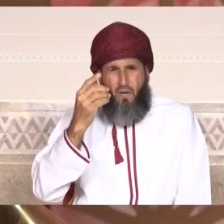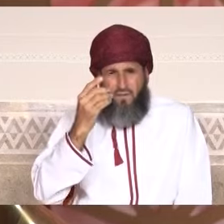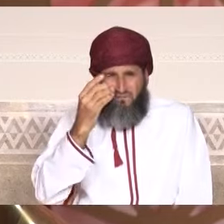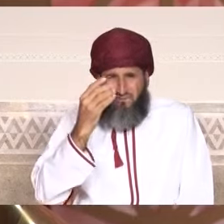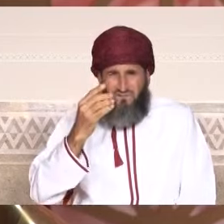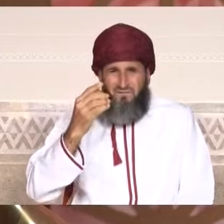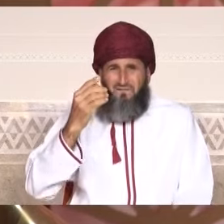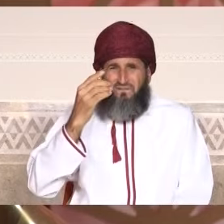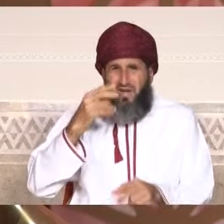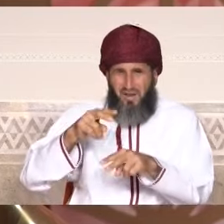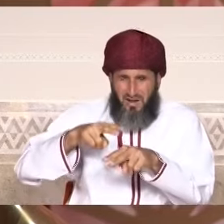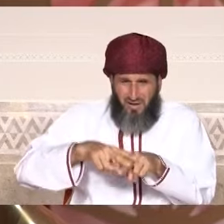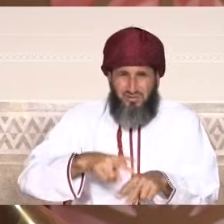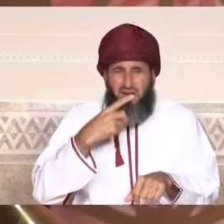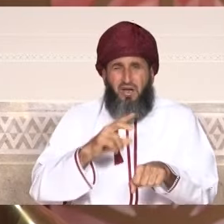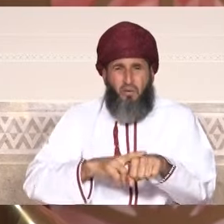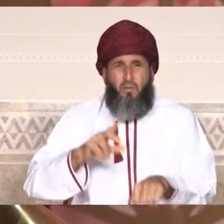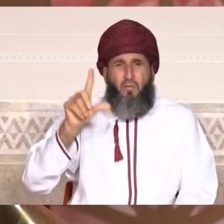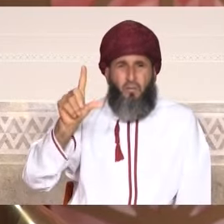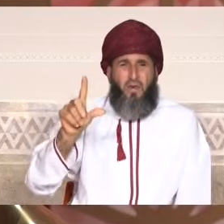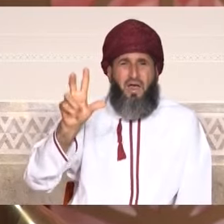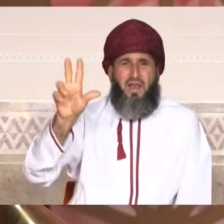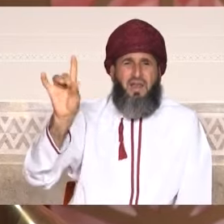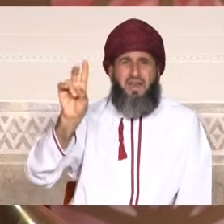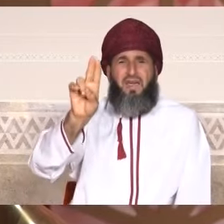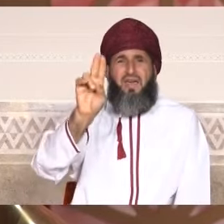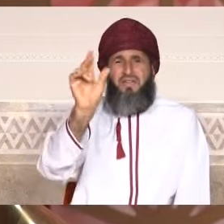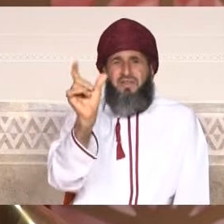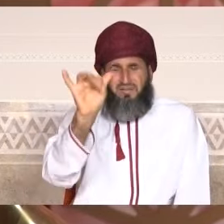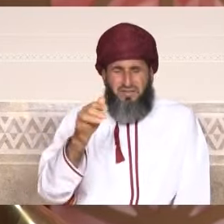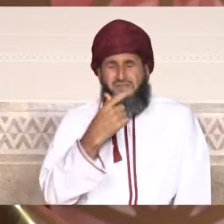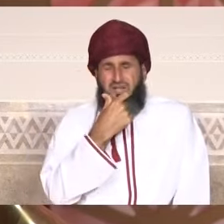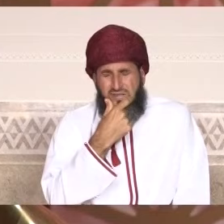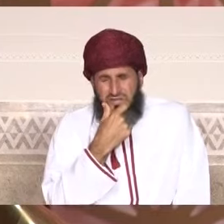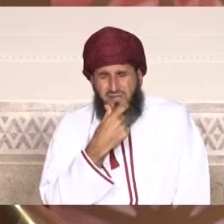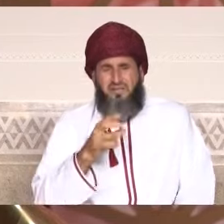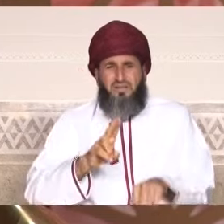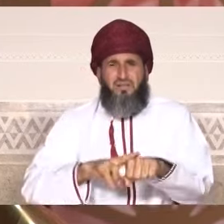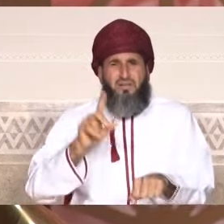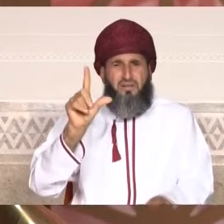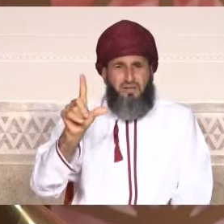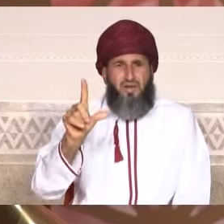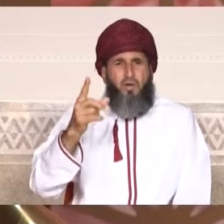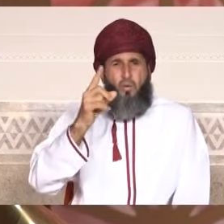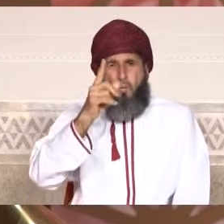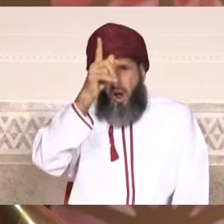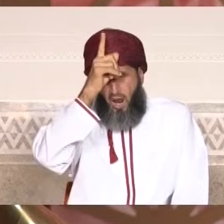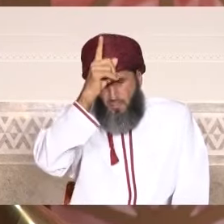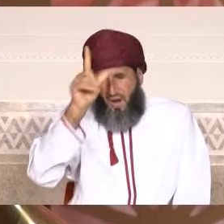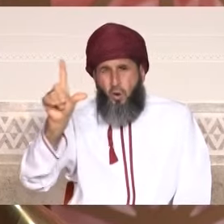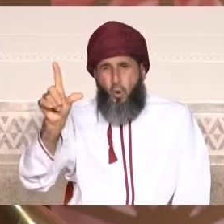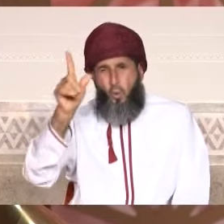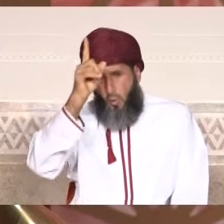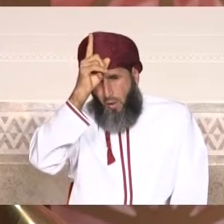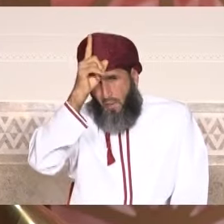اللغات اللاتينية، فأنا على يقين أنه موجود في الإنجليزية وموجود في الألمانية